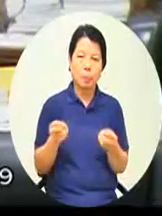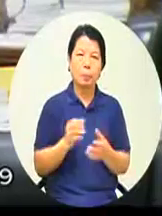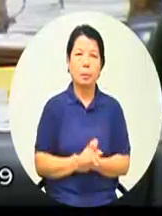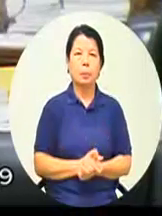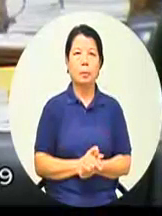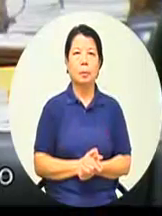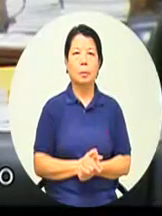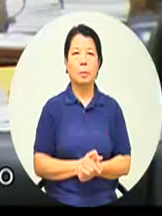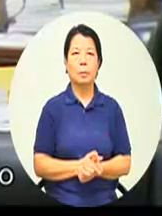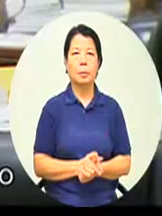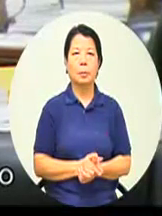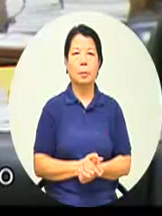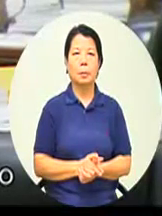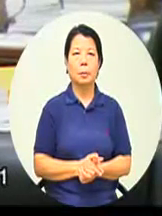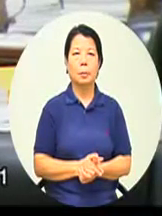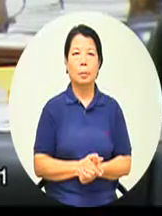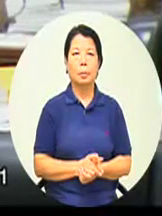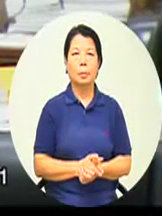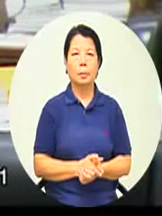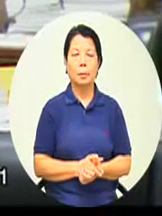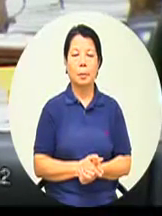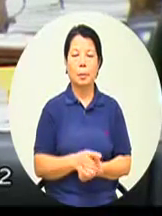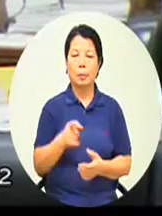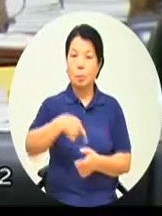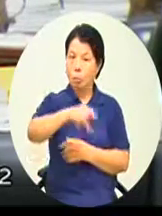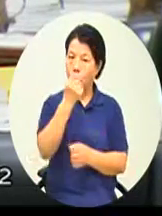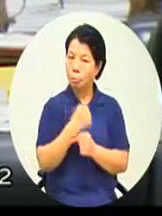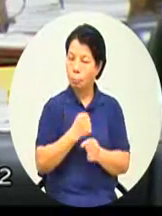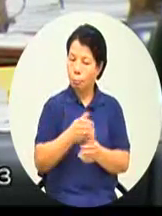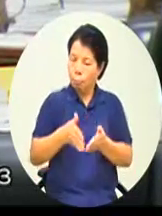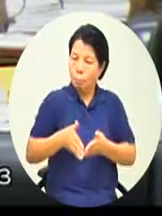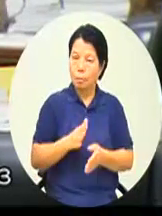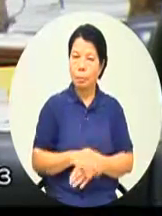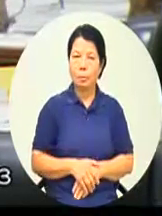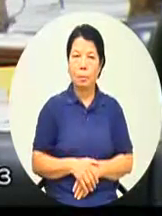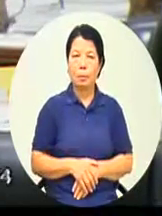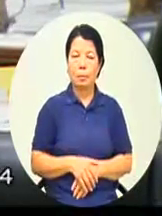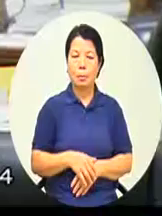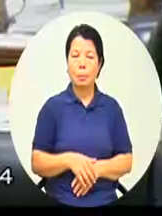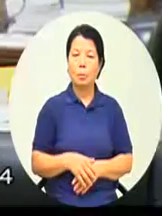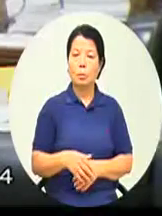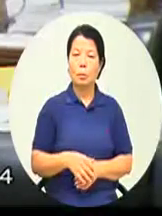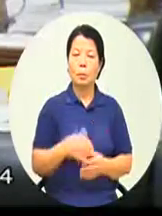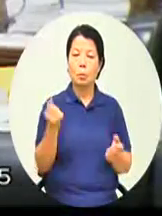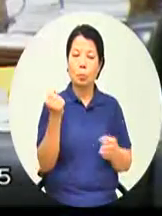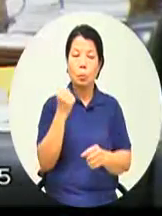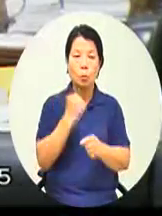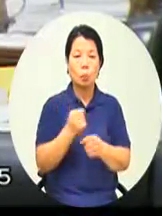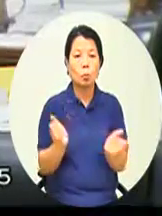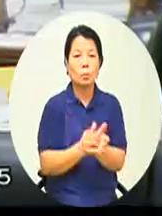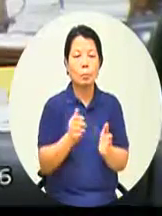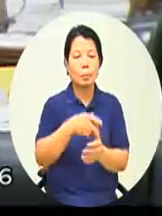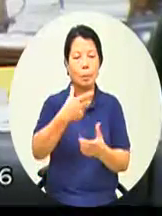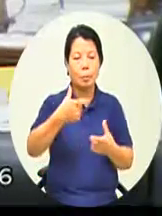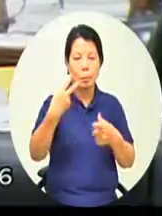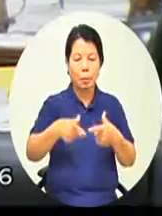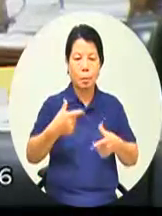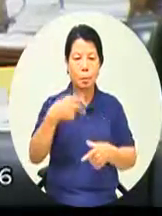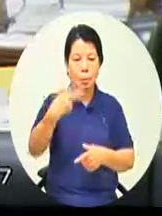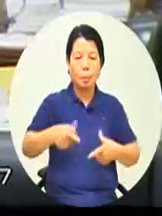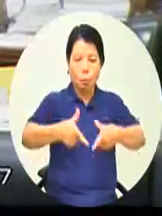好？好，那你要去做哦，要去做哦。好，做了以后再跟我说。好，那第二个来，